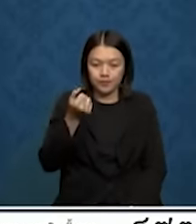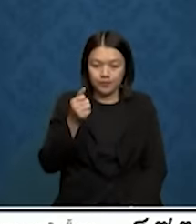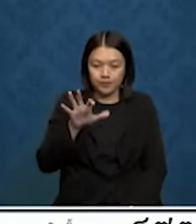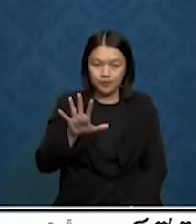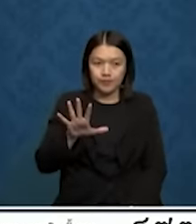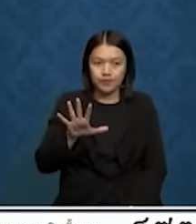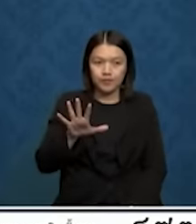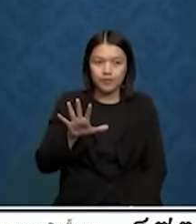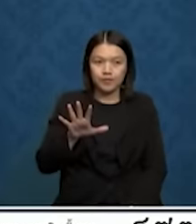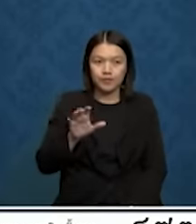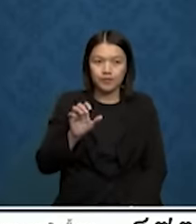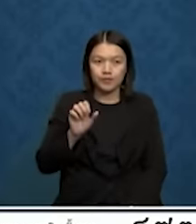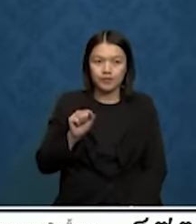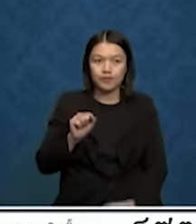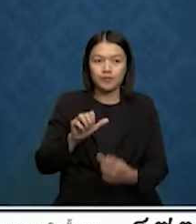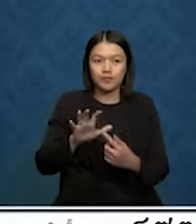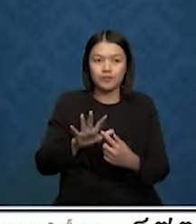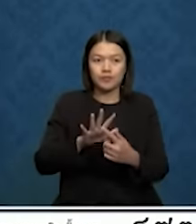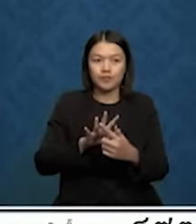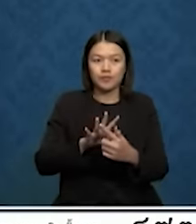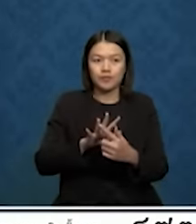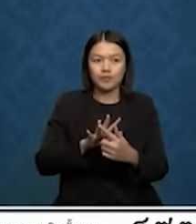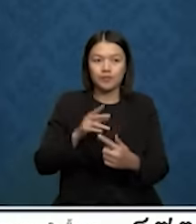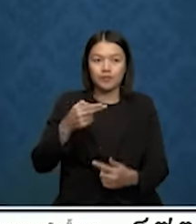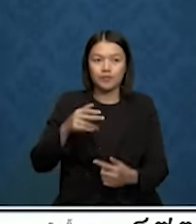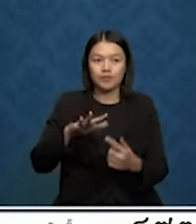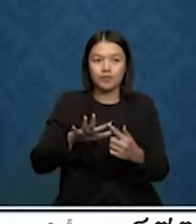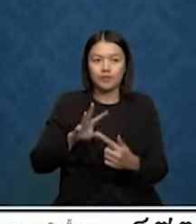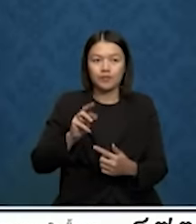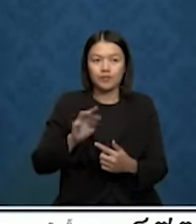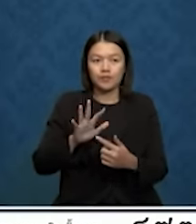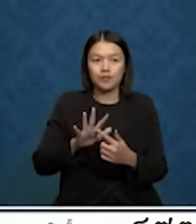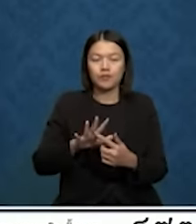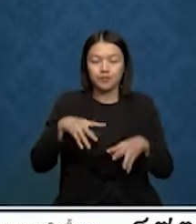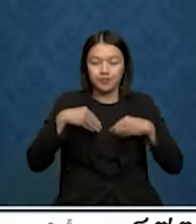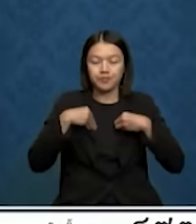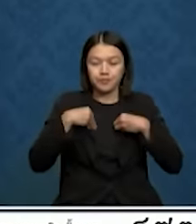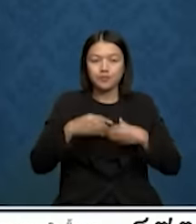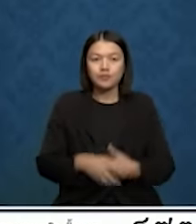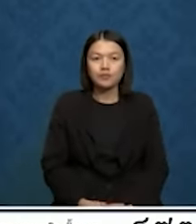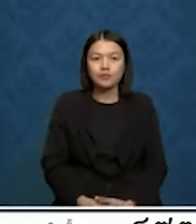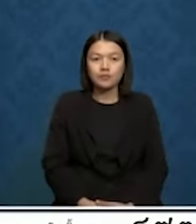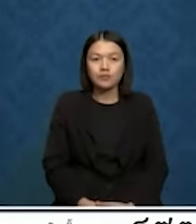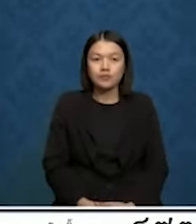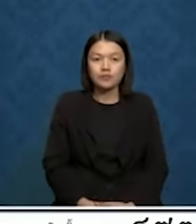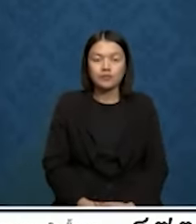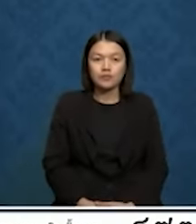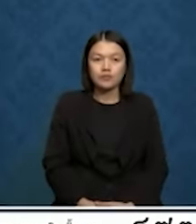415นายสาแหมูฮัมหมัดอันจิรุต เห็นชอบครับ